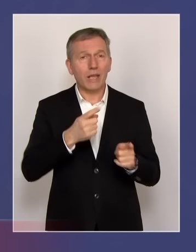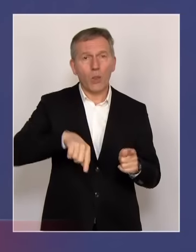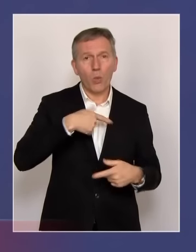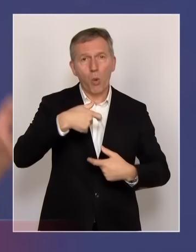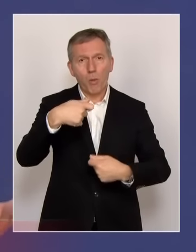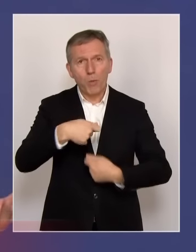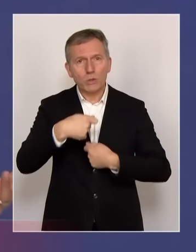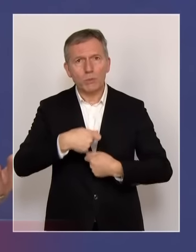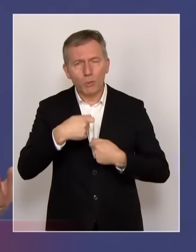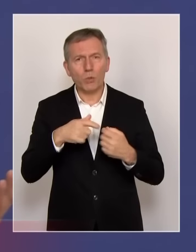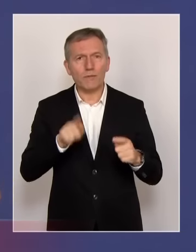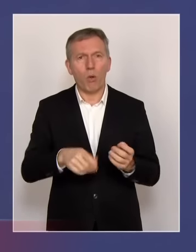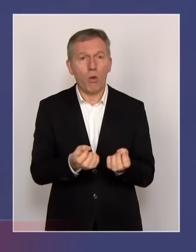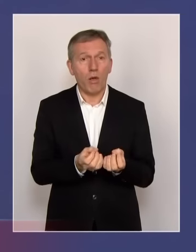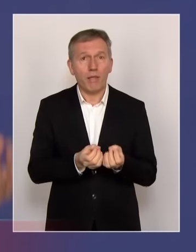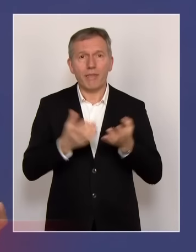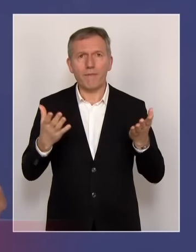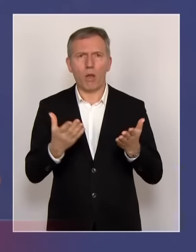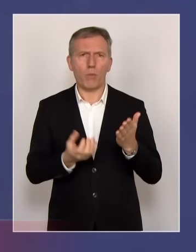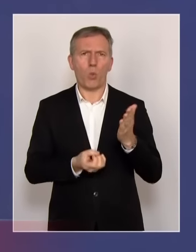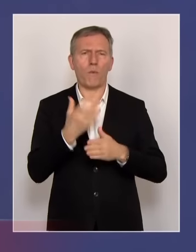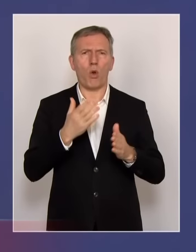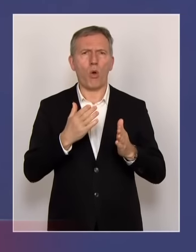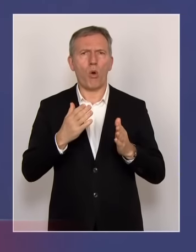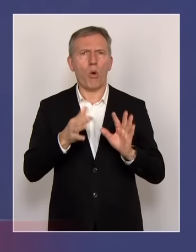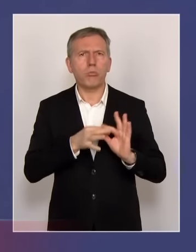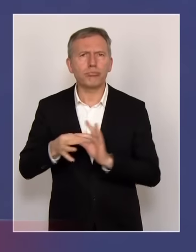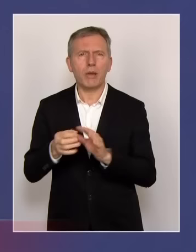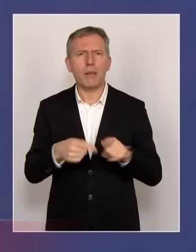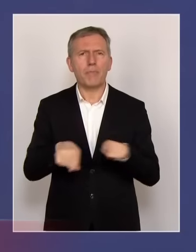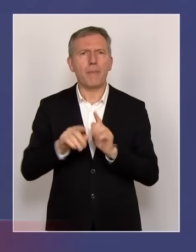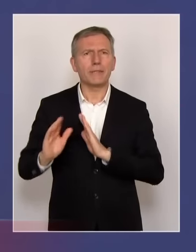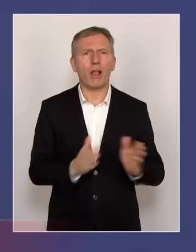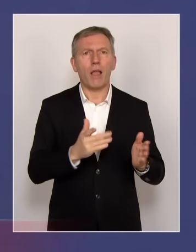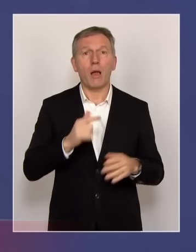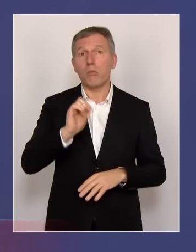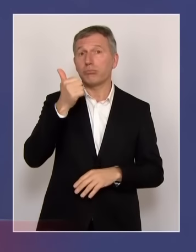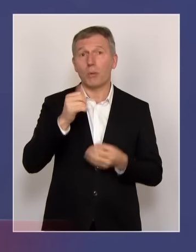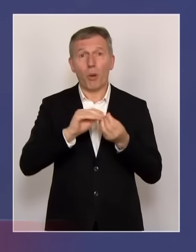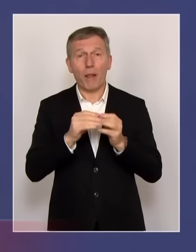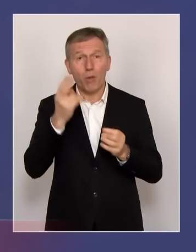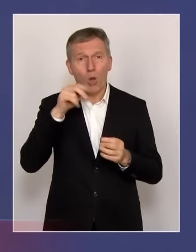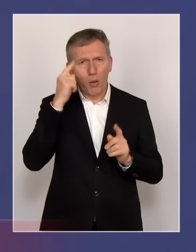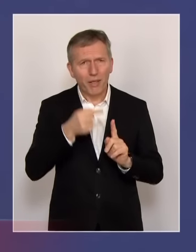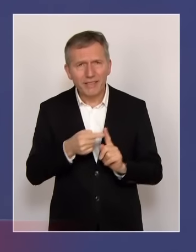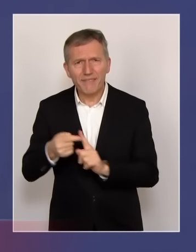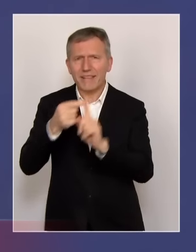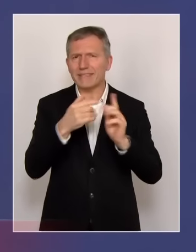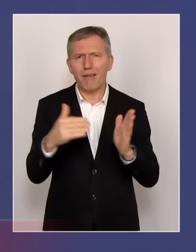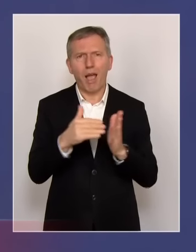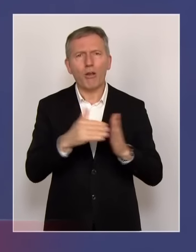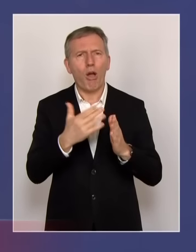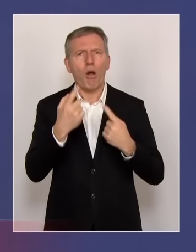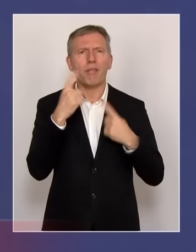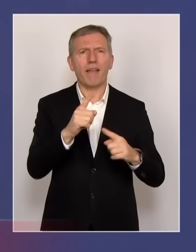à développer en Européens des standards communs. Car l'un des problèmes que nous avons en Européens, c'est que nous restons trop divisés en matière d'industrie